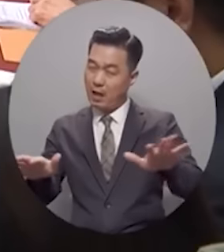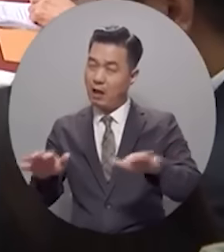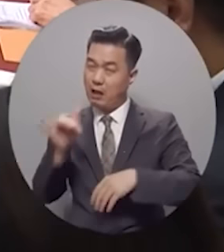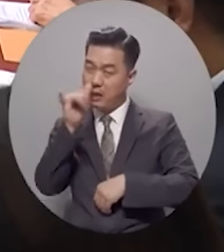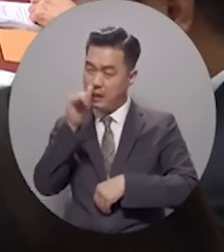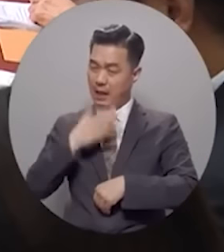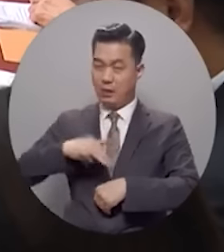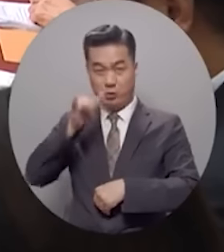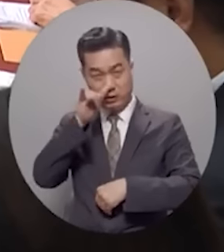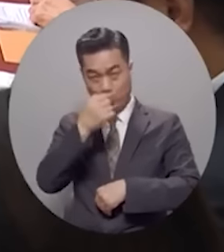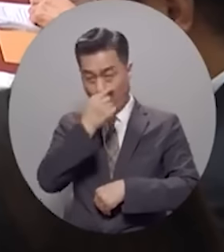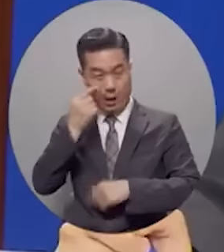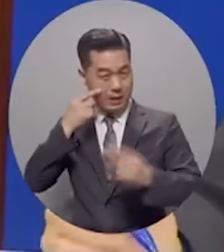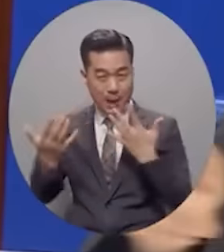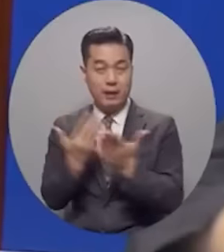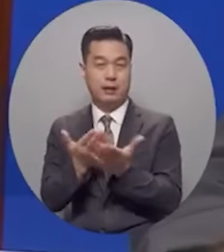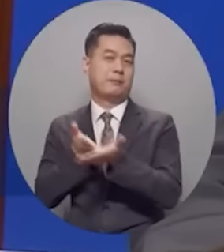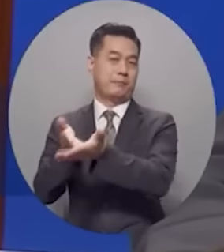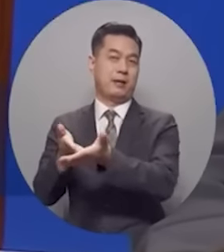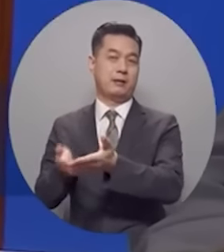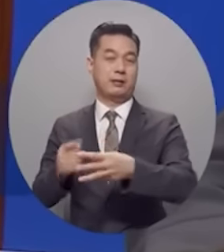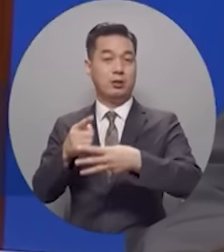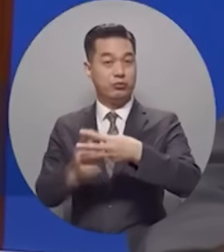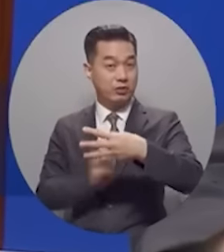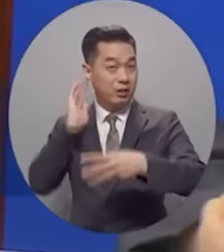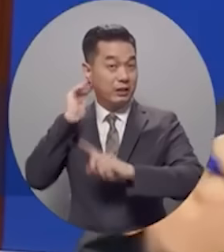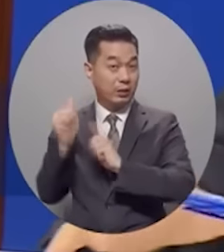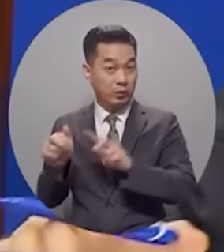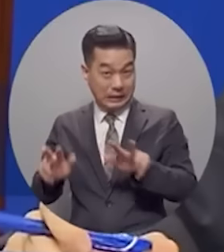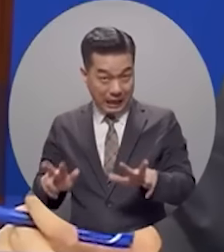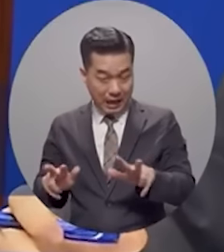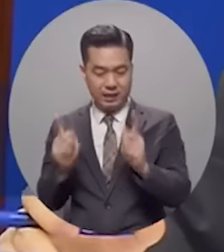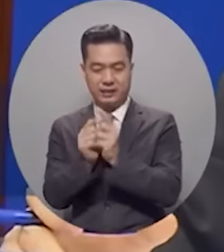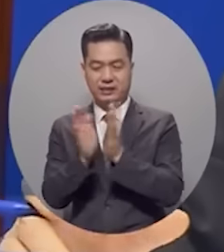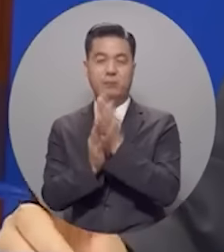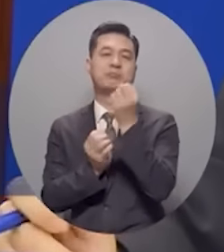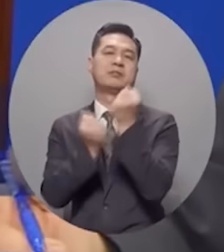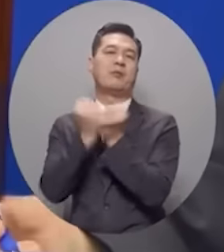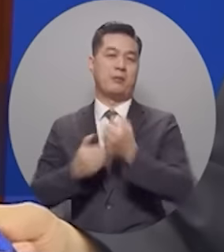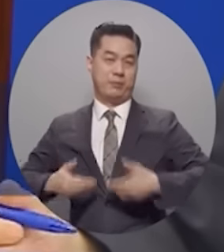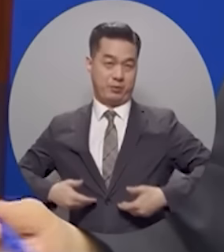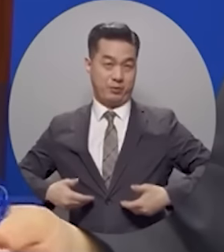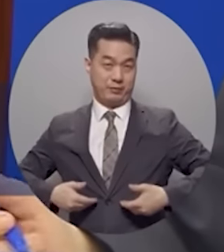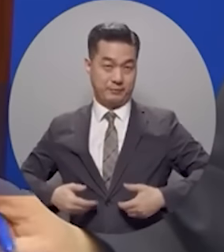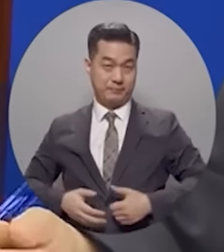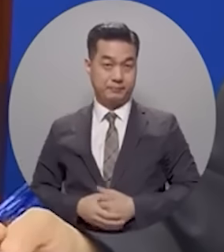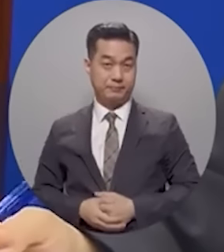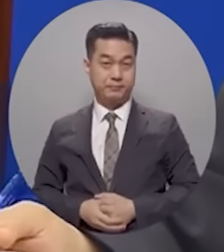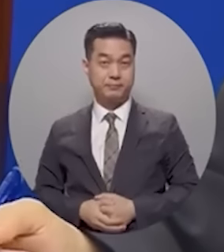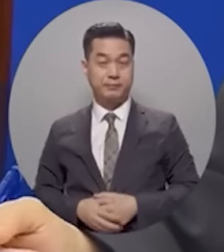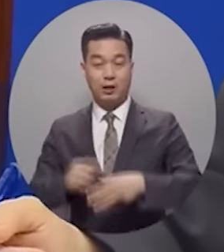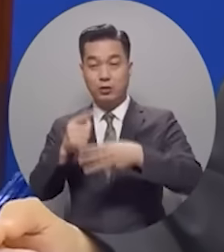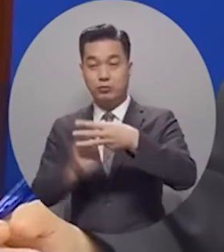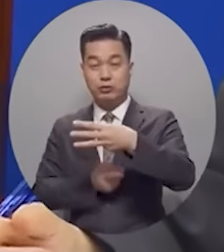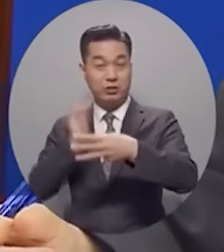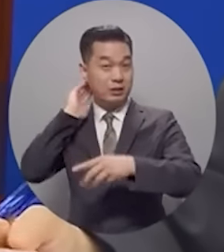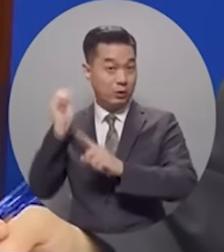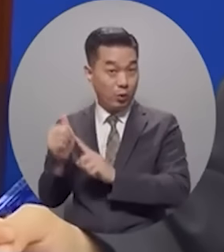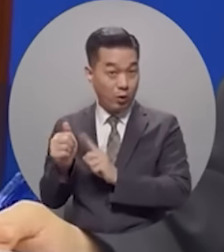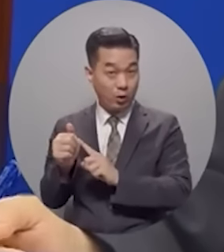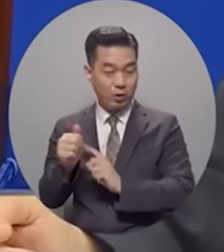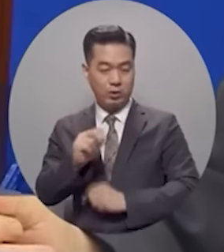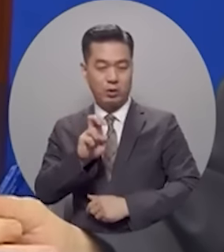밝히라고 압박했습니다. 윤석열 대통령도 이제 직접 해명해야 되지 않겠습니까? 윤석열 대통령은 명